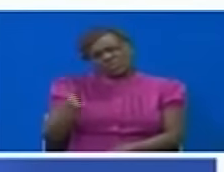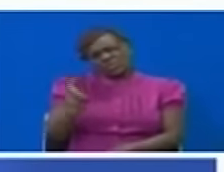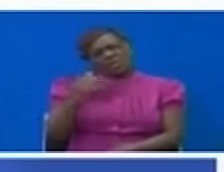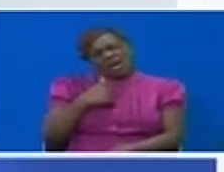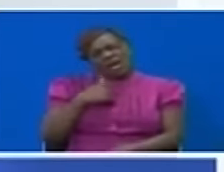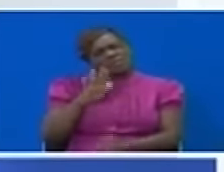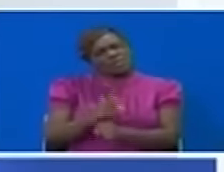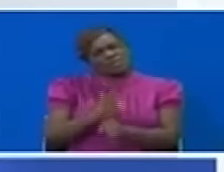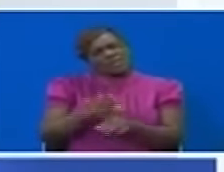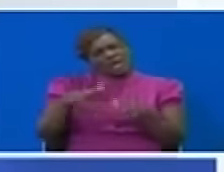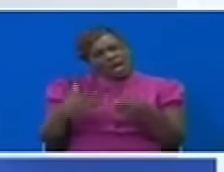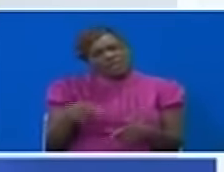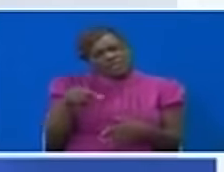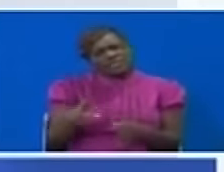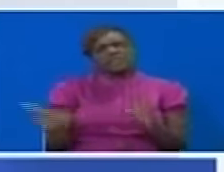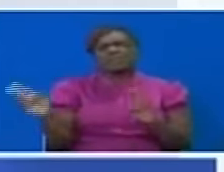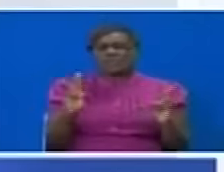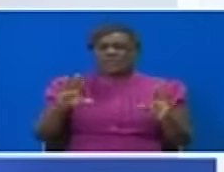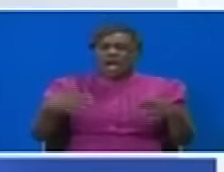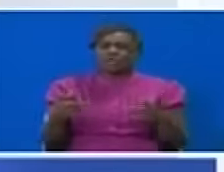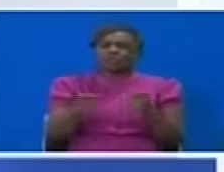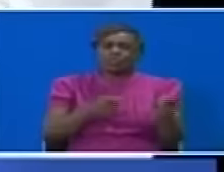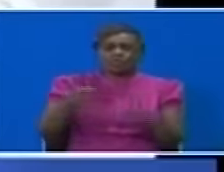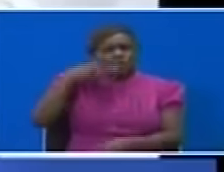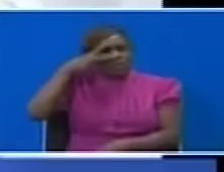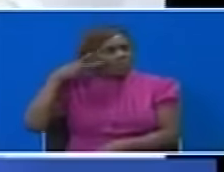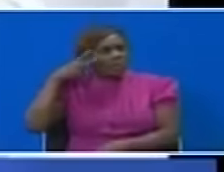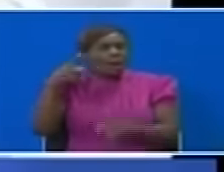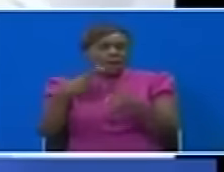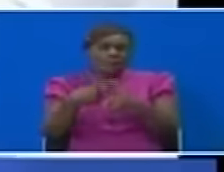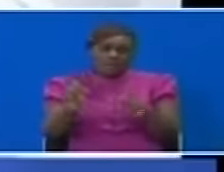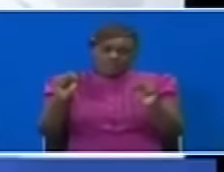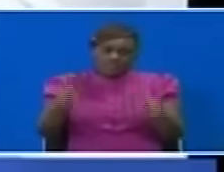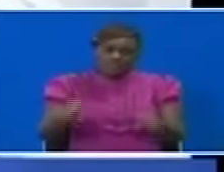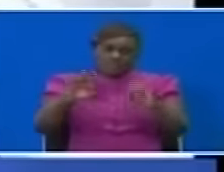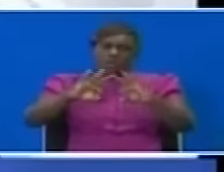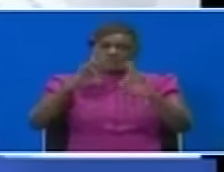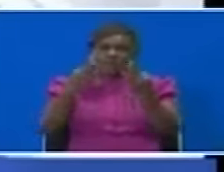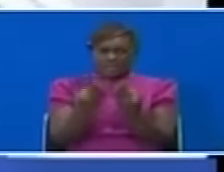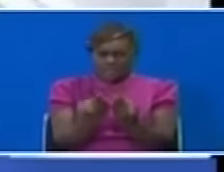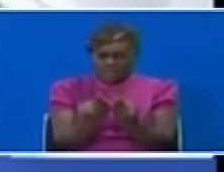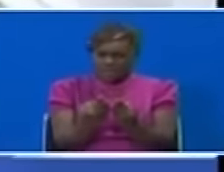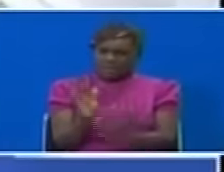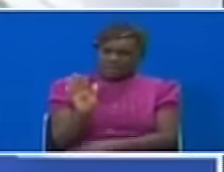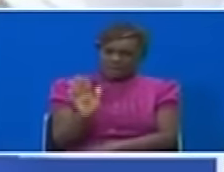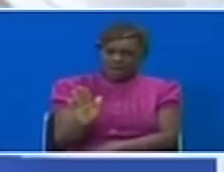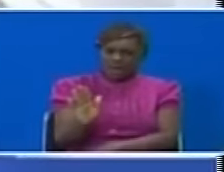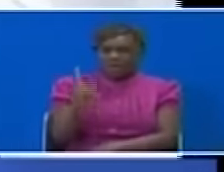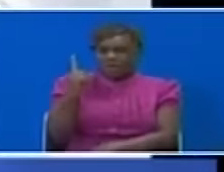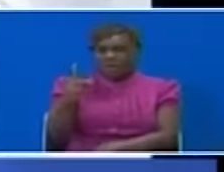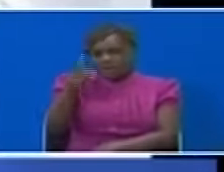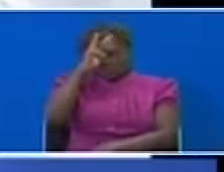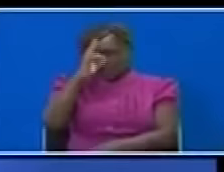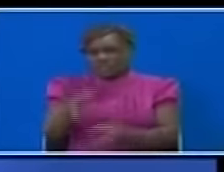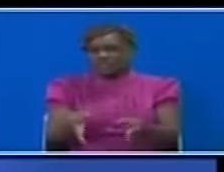tayari wa vikosi vya kupambana na magaidi nje na ndani ya nchi. Lakini huenda familia ya Dennis Mumanyi, mmoja wa maafisa wa